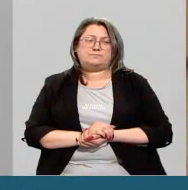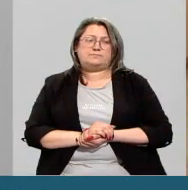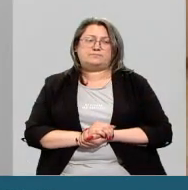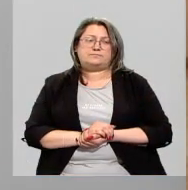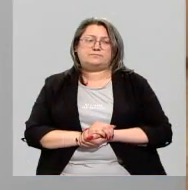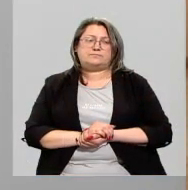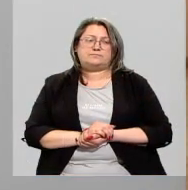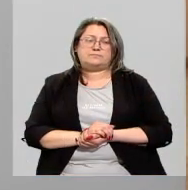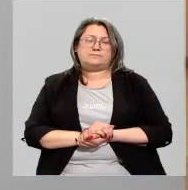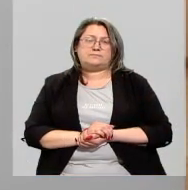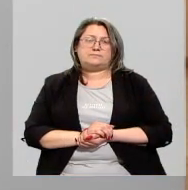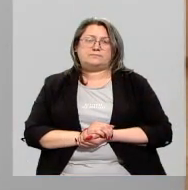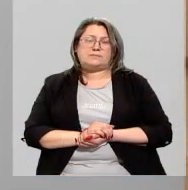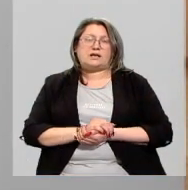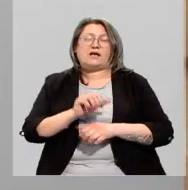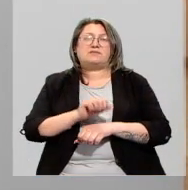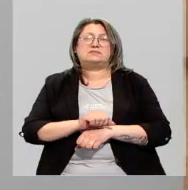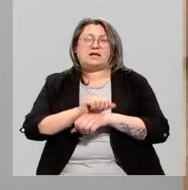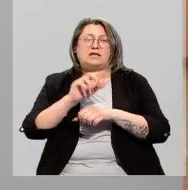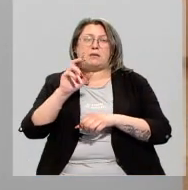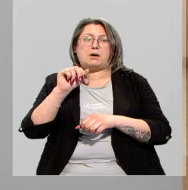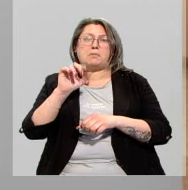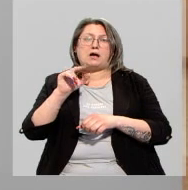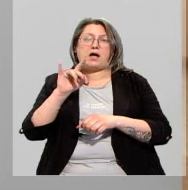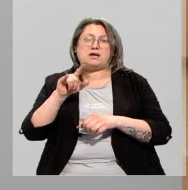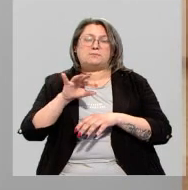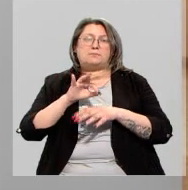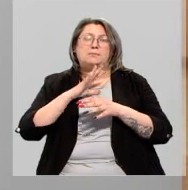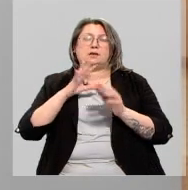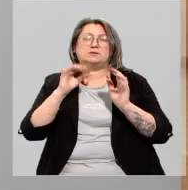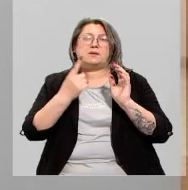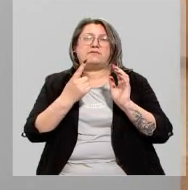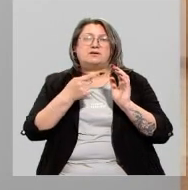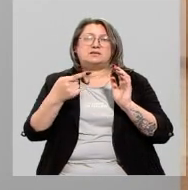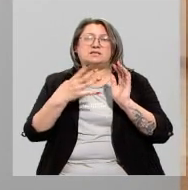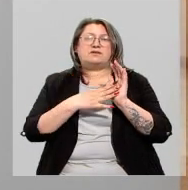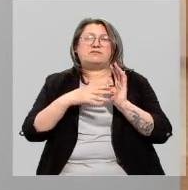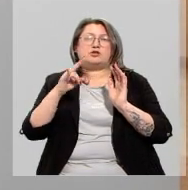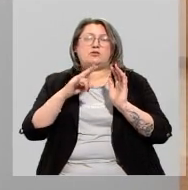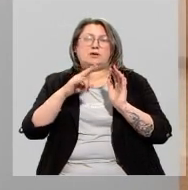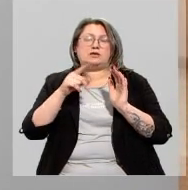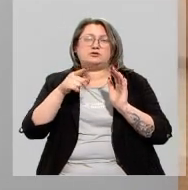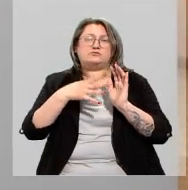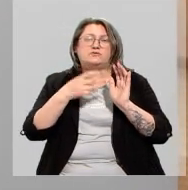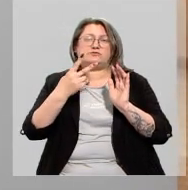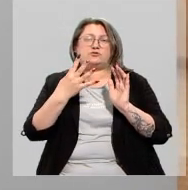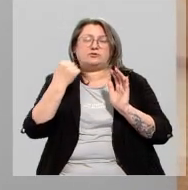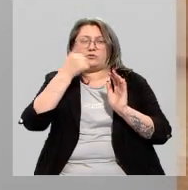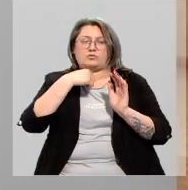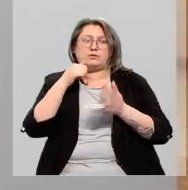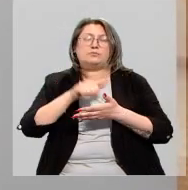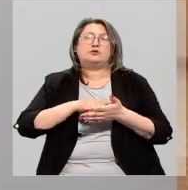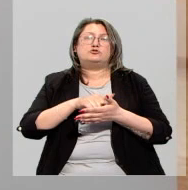көтерілісі 1929 жылы 1-9 қараша аралығында болды, яғни батпақ қара жерінде. Бұл көтеріліске